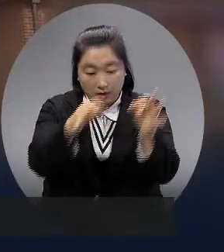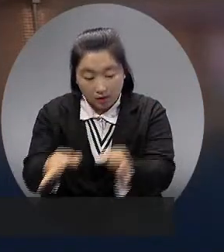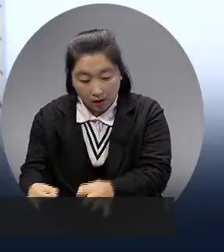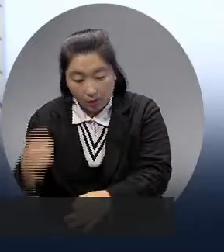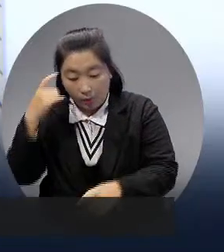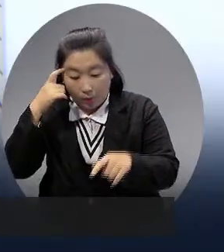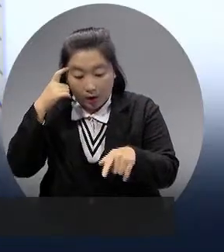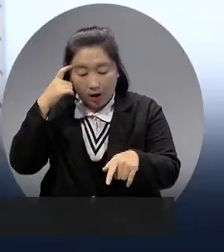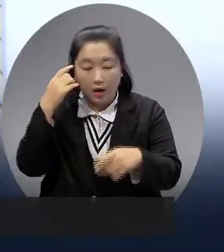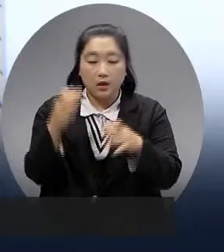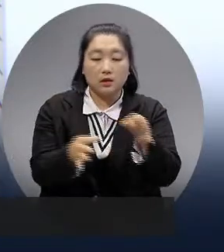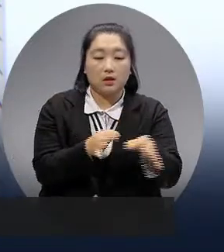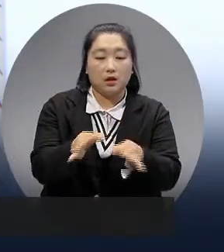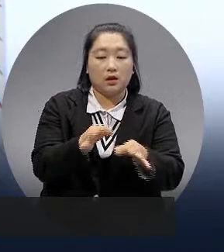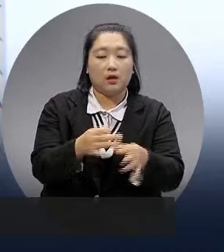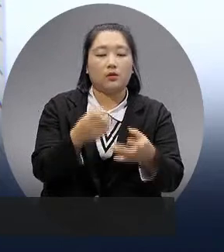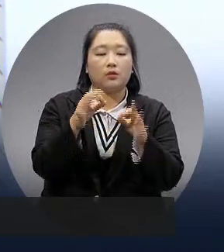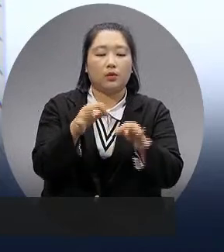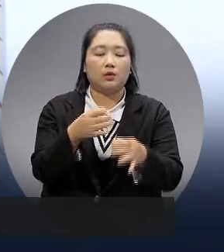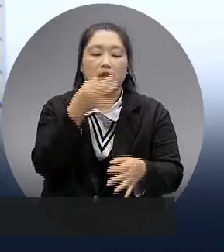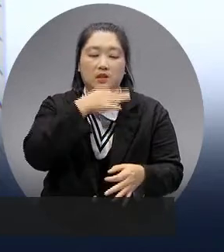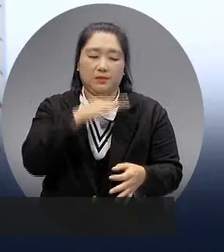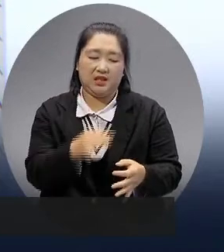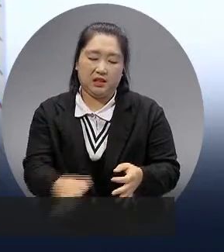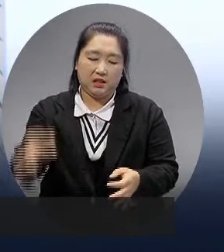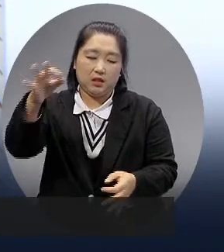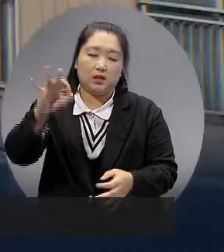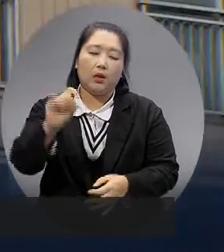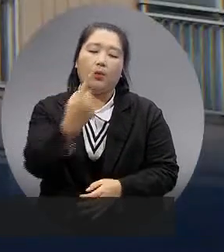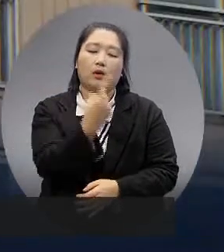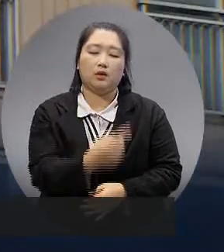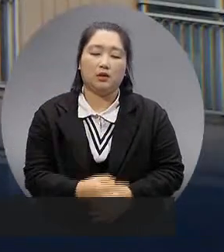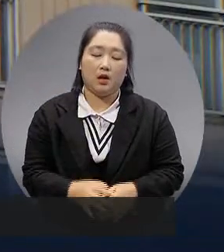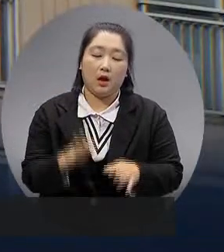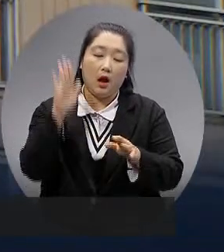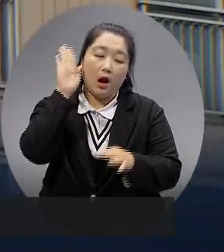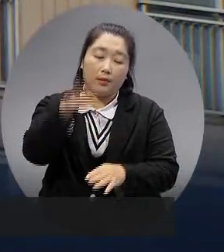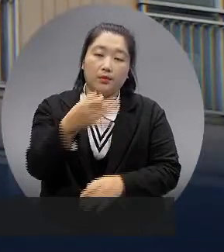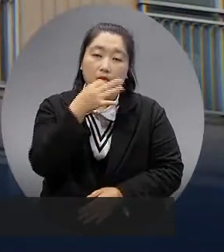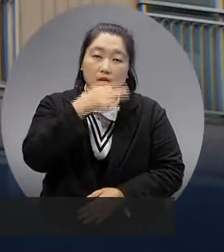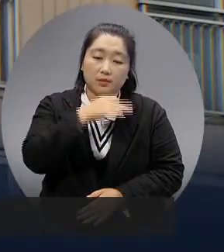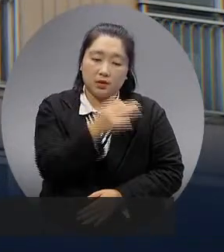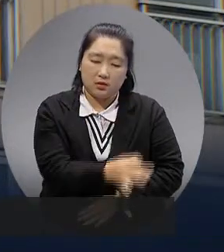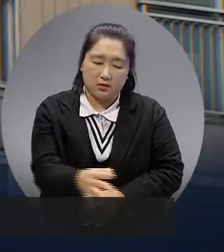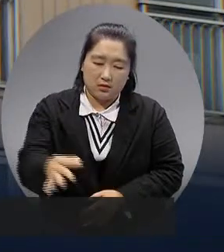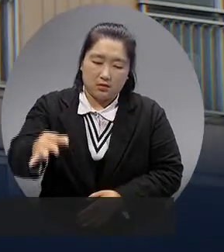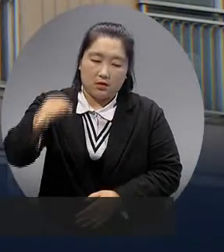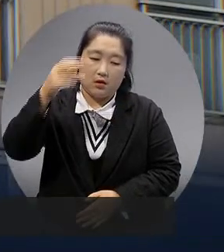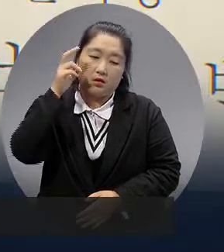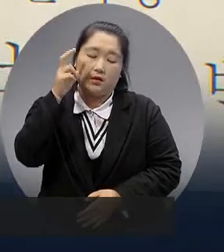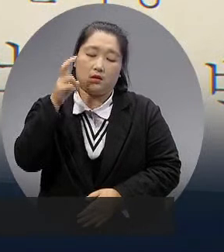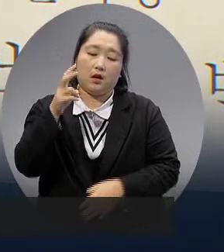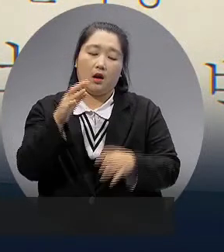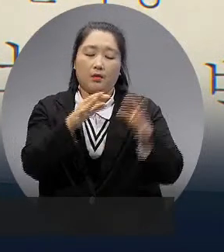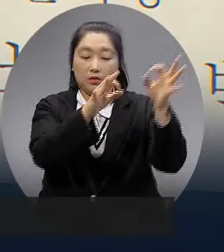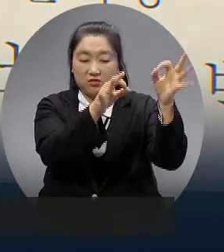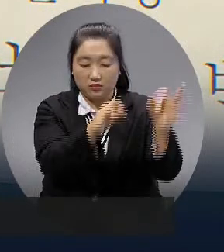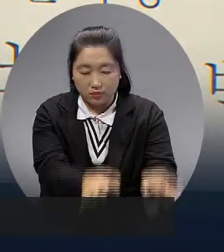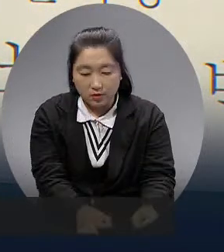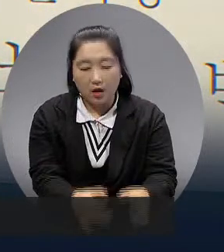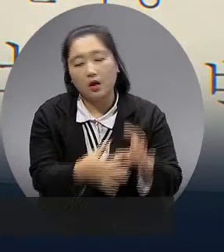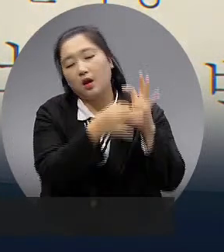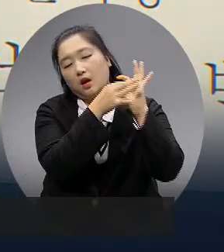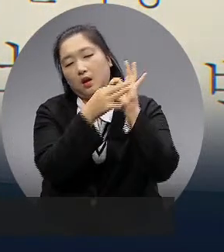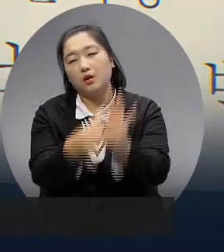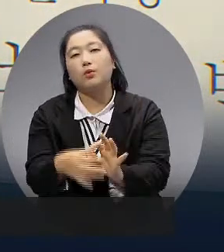시장의 가격 하락과 금리 인상을 이유로 들 수가 있는데요. 뭐 앞으로 금리가 더욱 올라갈 것으로 예상이 되기 때문에 한동안 이 하락 추세는 이어질